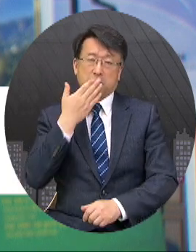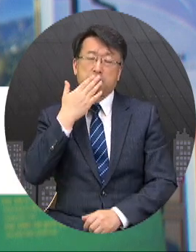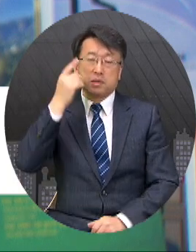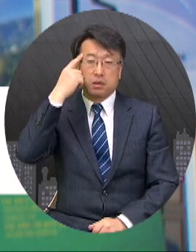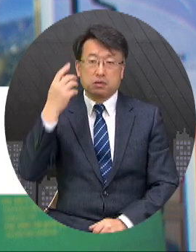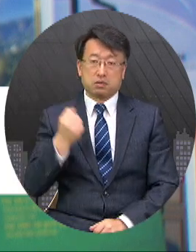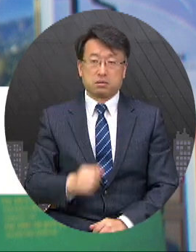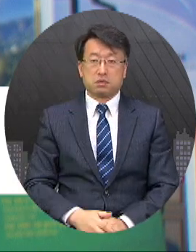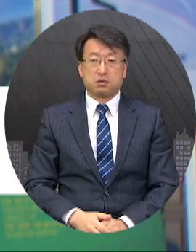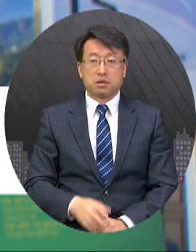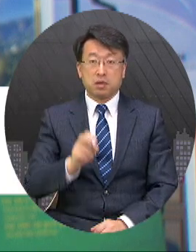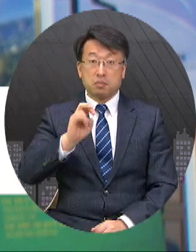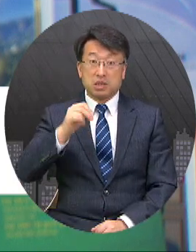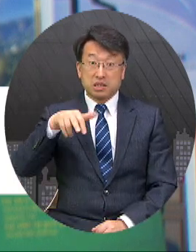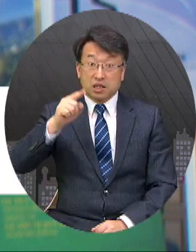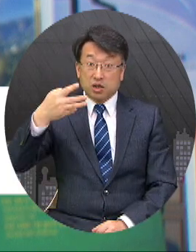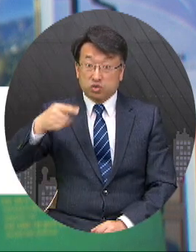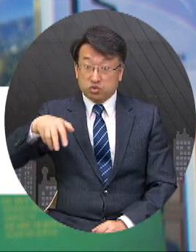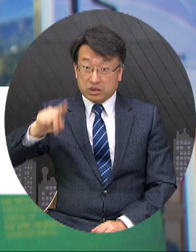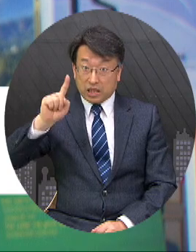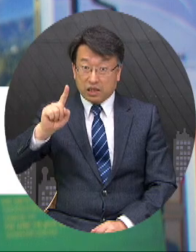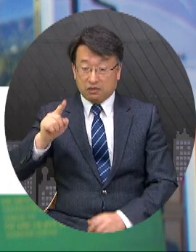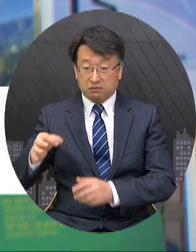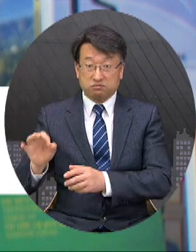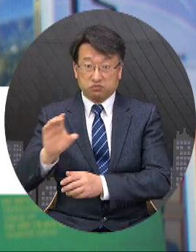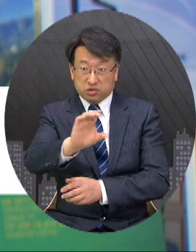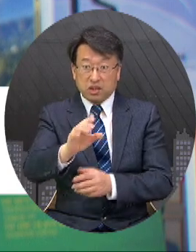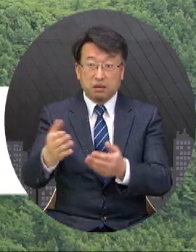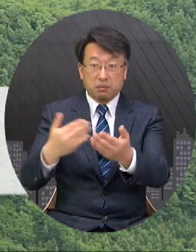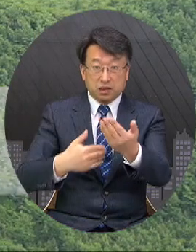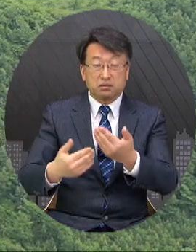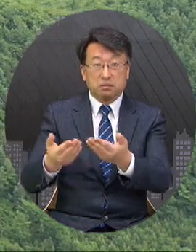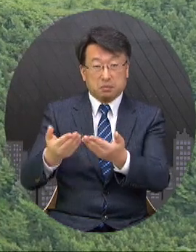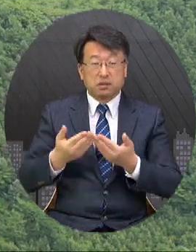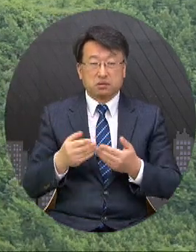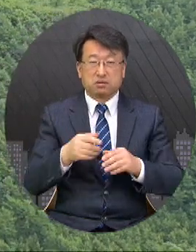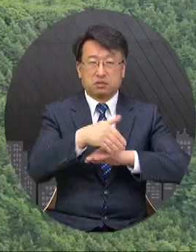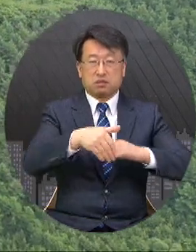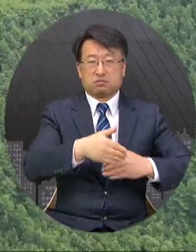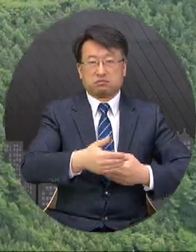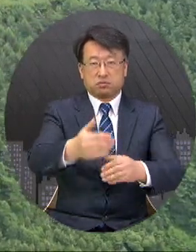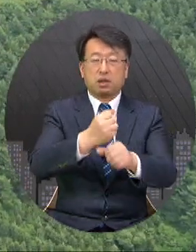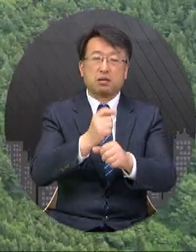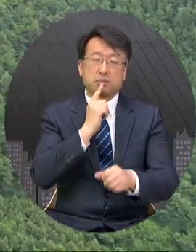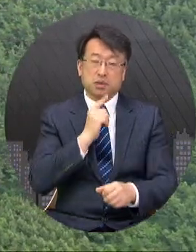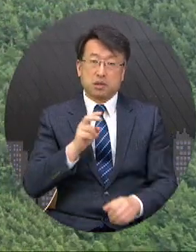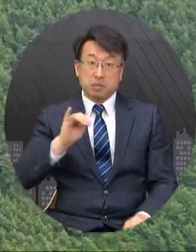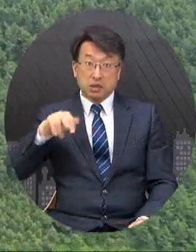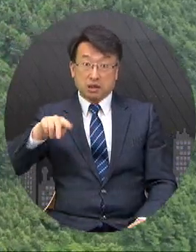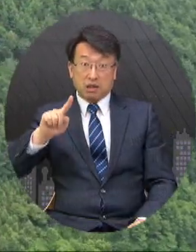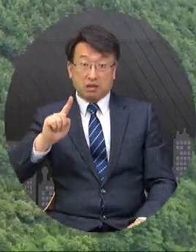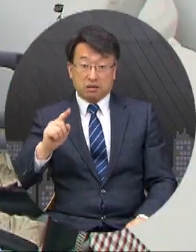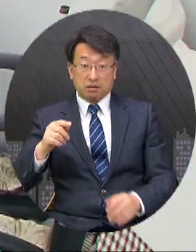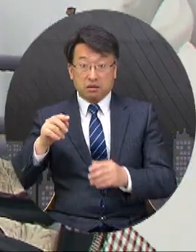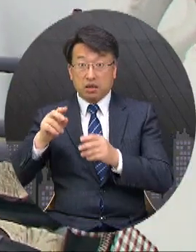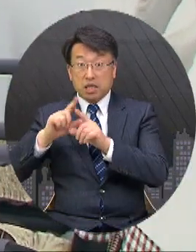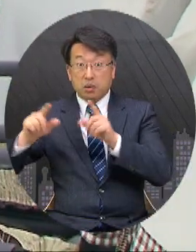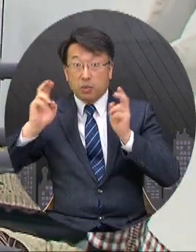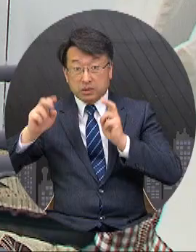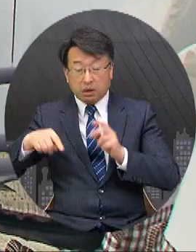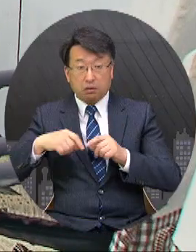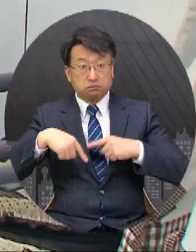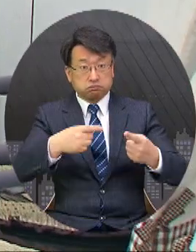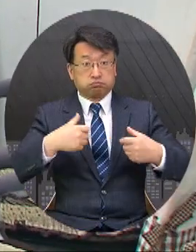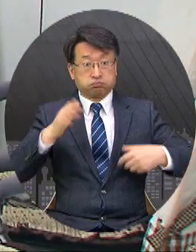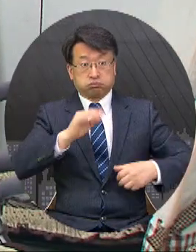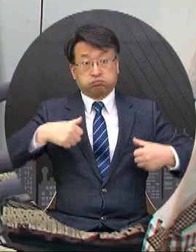의해서 사업 시행자를 지정 공모를 통해서 확보할 계획입니다. 민간 사업자의 참여 철회에도 불구하고 사업 포기